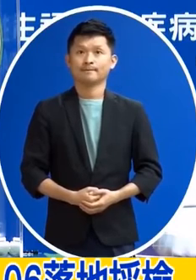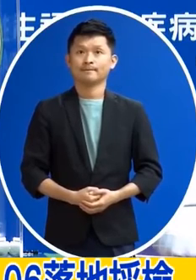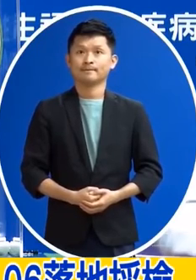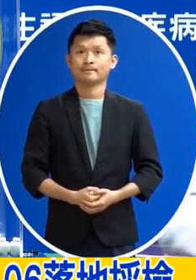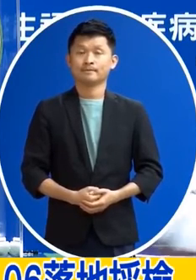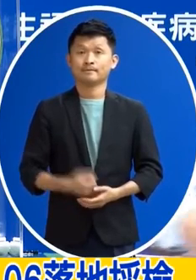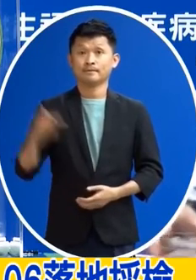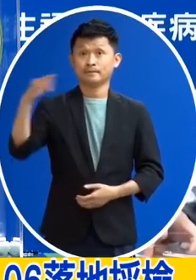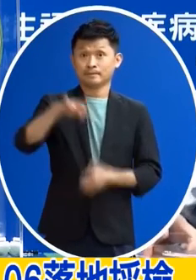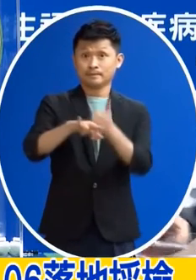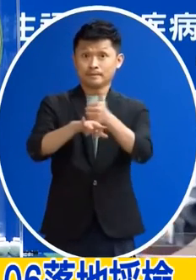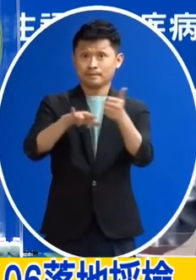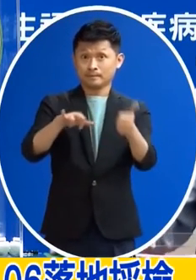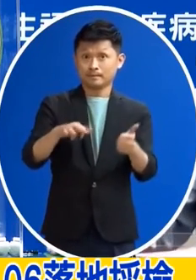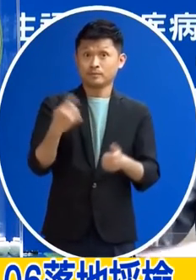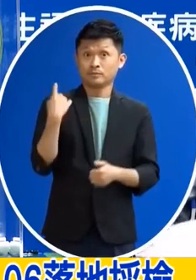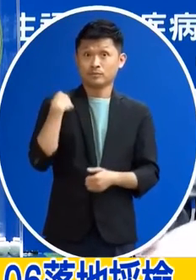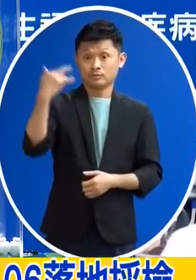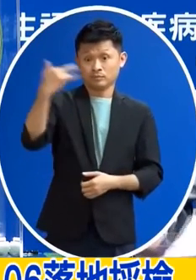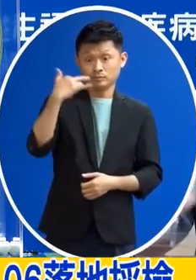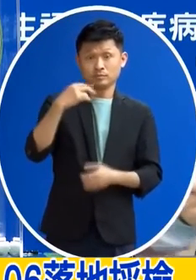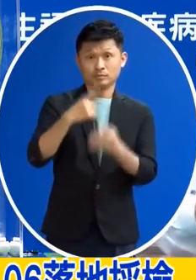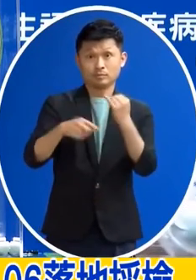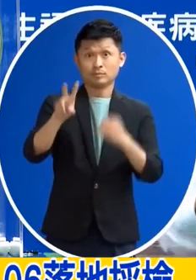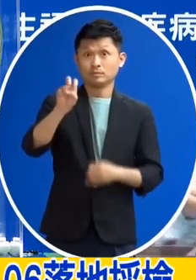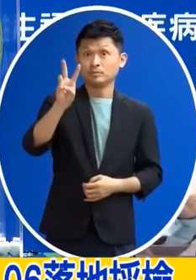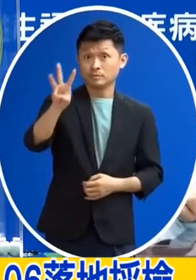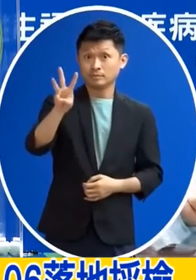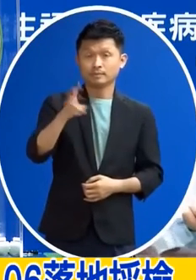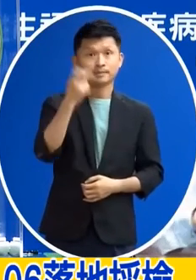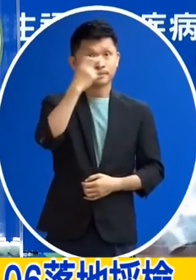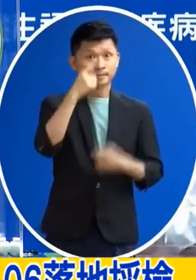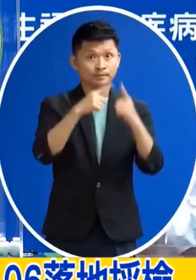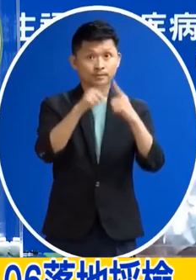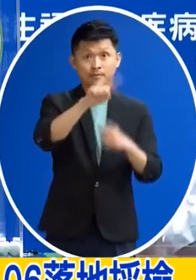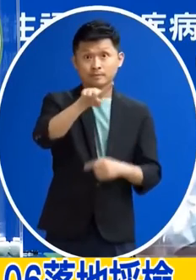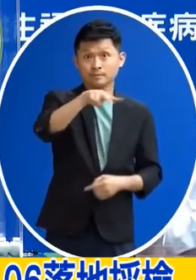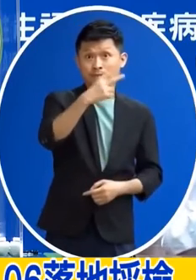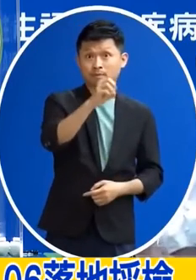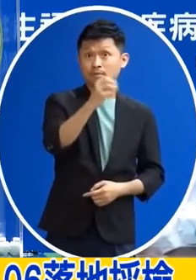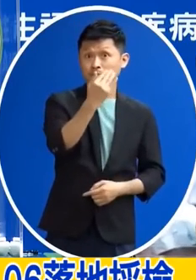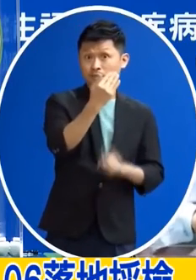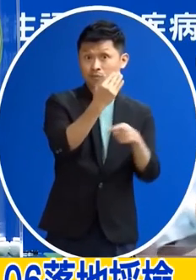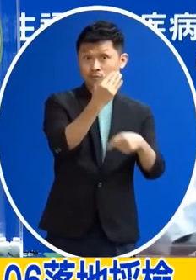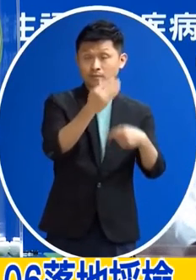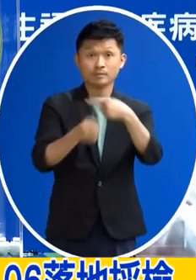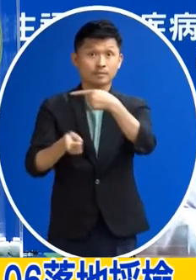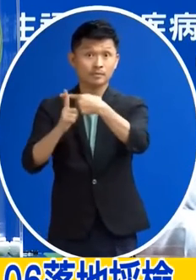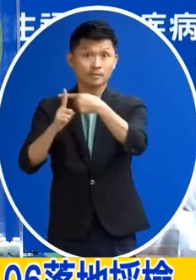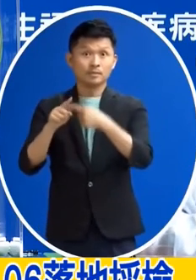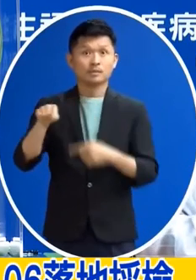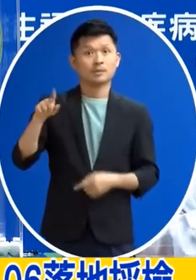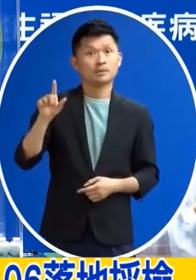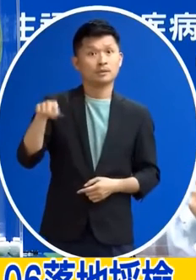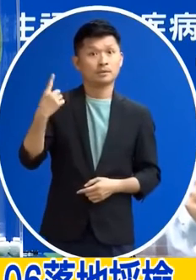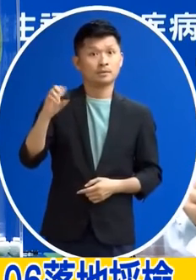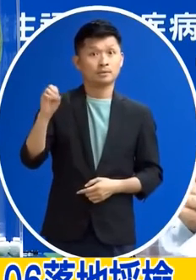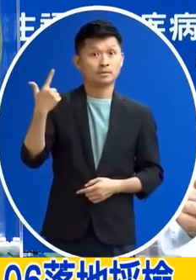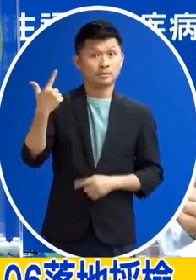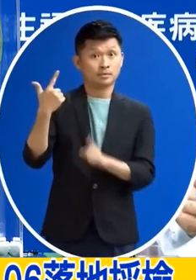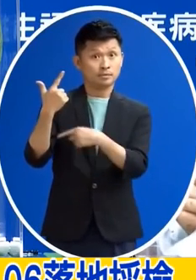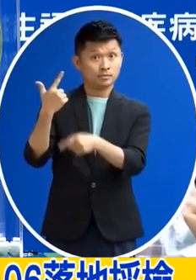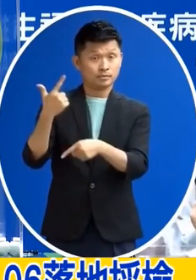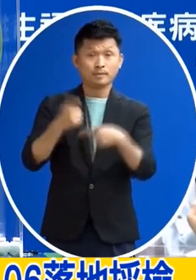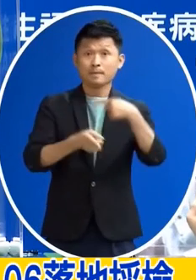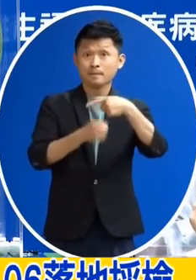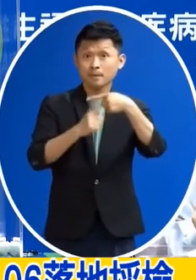那落地裁检昨天有23个航班哈，那检验的1209人，阳性的人数是106，